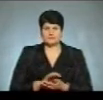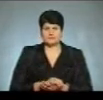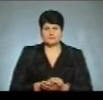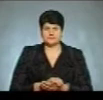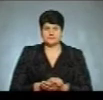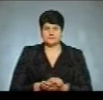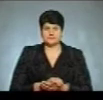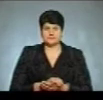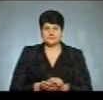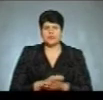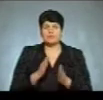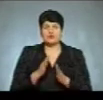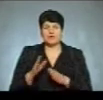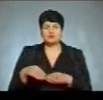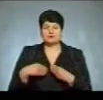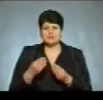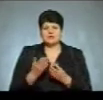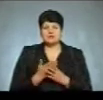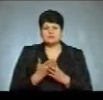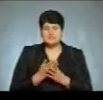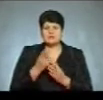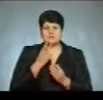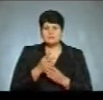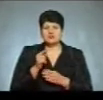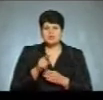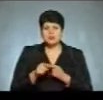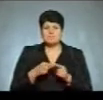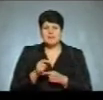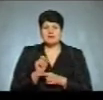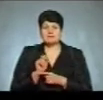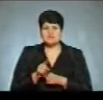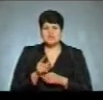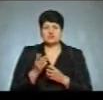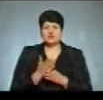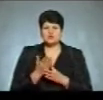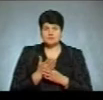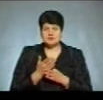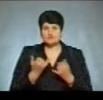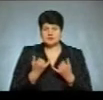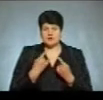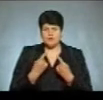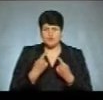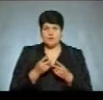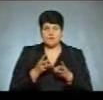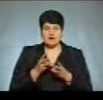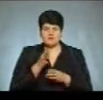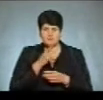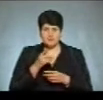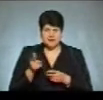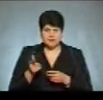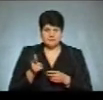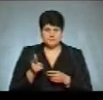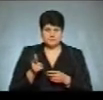Порядок надання субсидій передбачає те, що перепризначення субсидій, тобто якщо ми говоримо зараз опалювальний період,